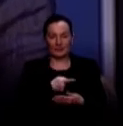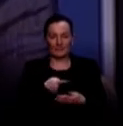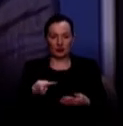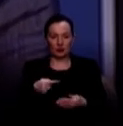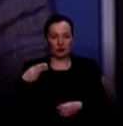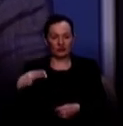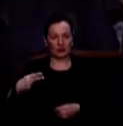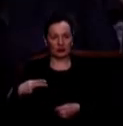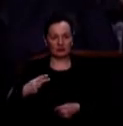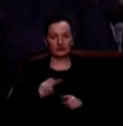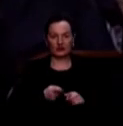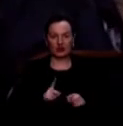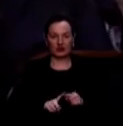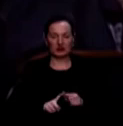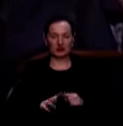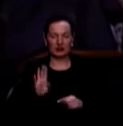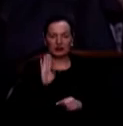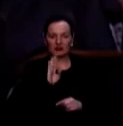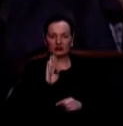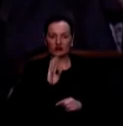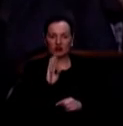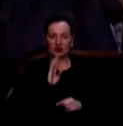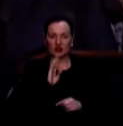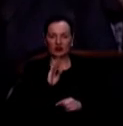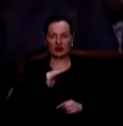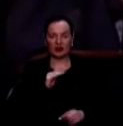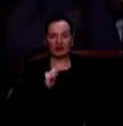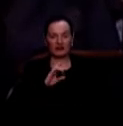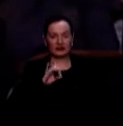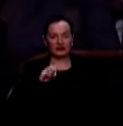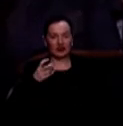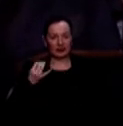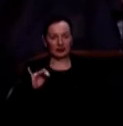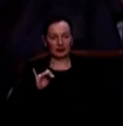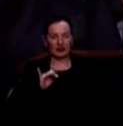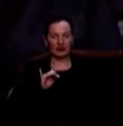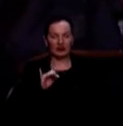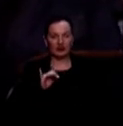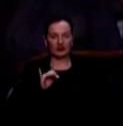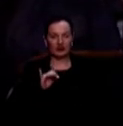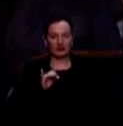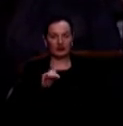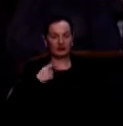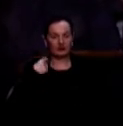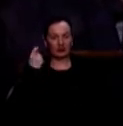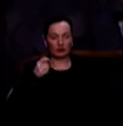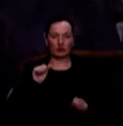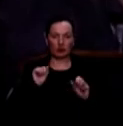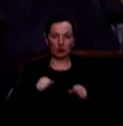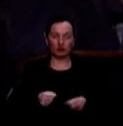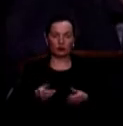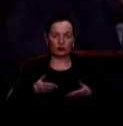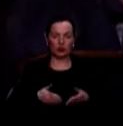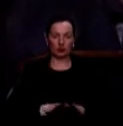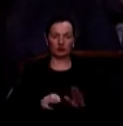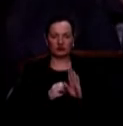Це дівчата фертильного віку зараз. Що таке фертильний вік? Це жінки, які можуть народжувати. От вони можуть, умовно кажучи, з